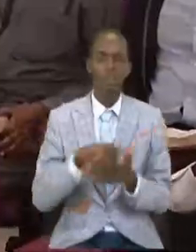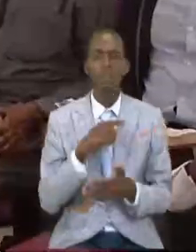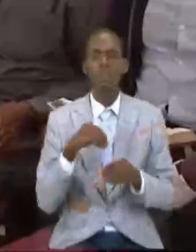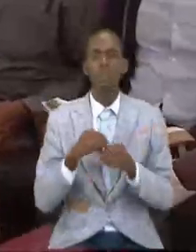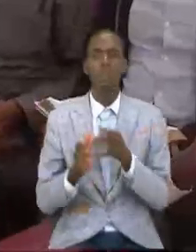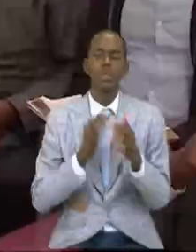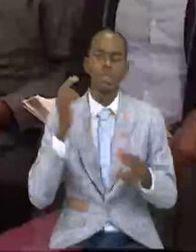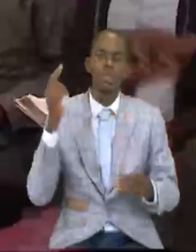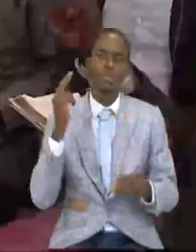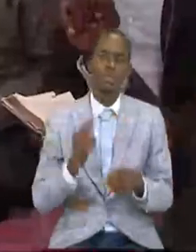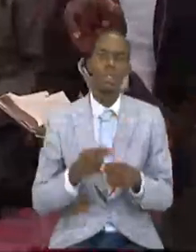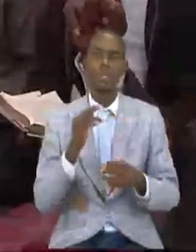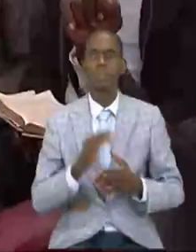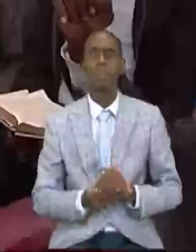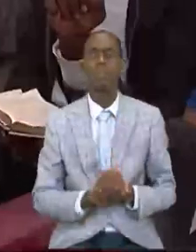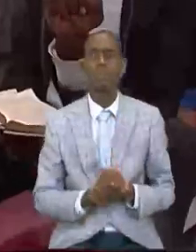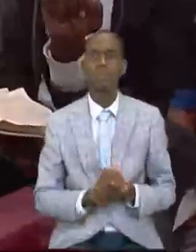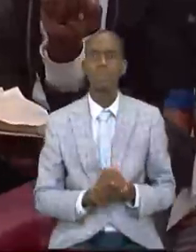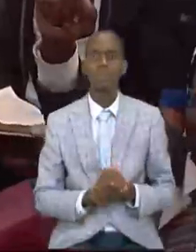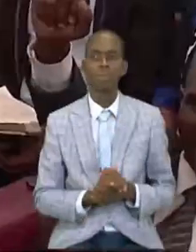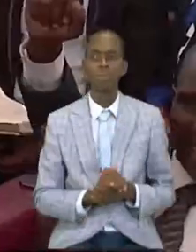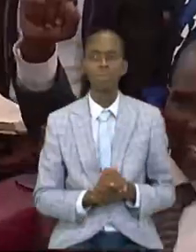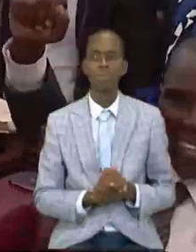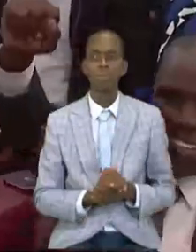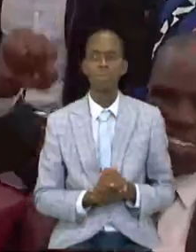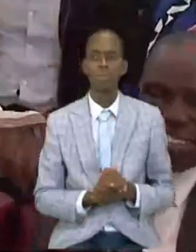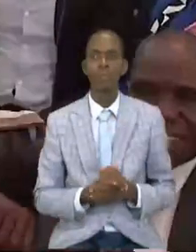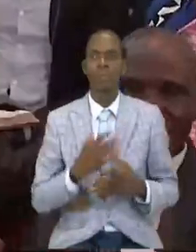brisé, annulé, détruit au nom de Jésus-Christ.